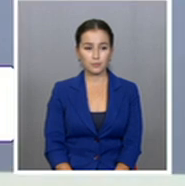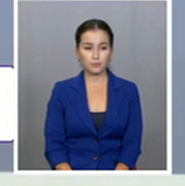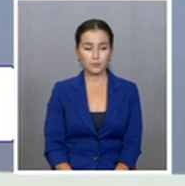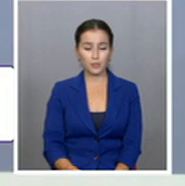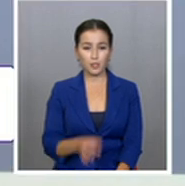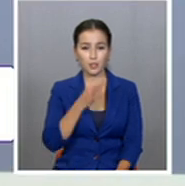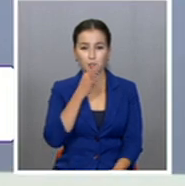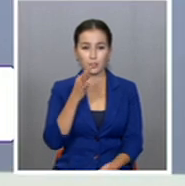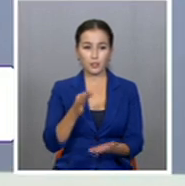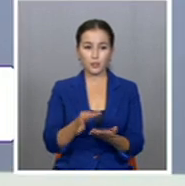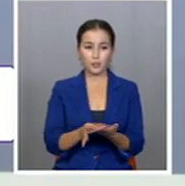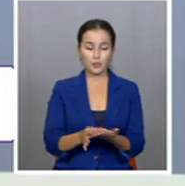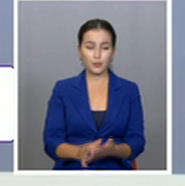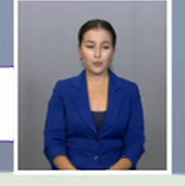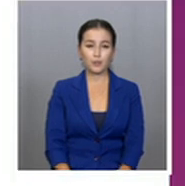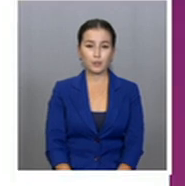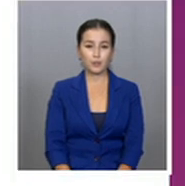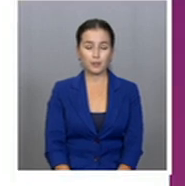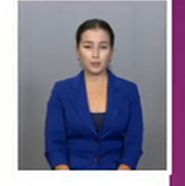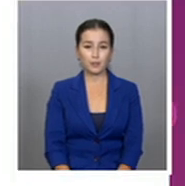Жауабы.